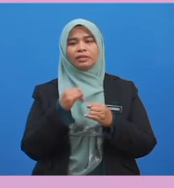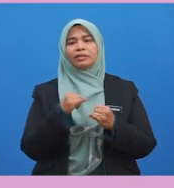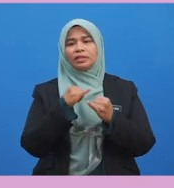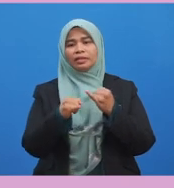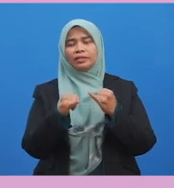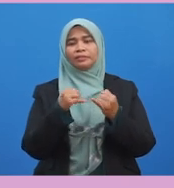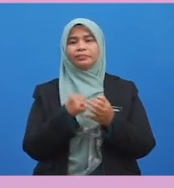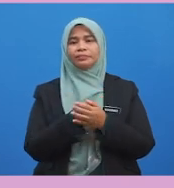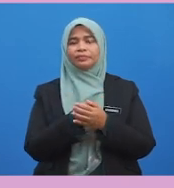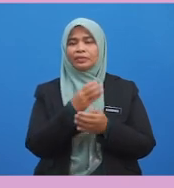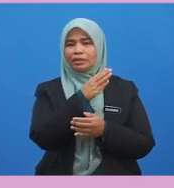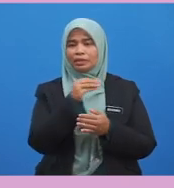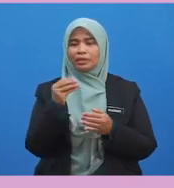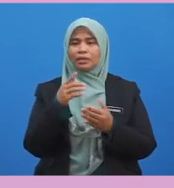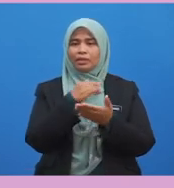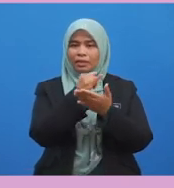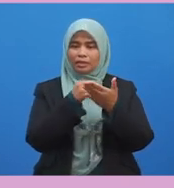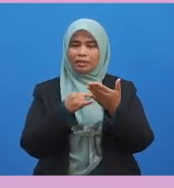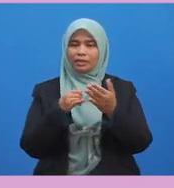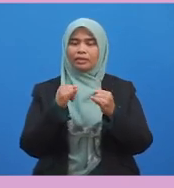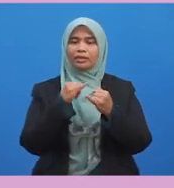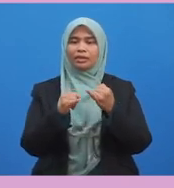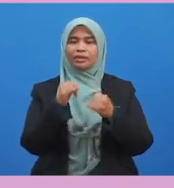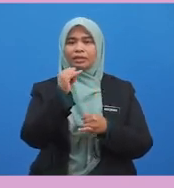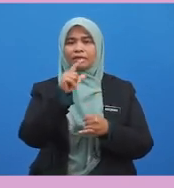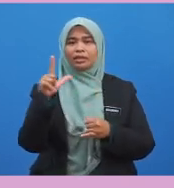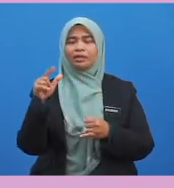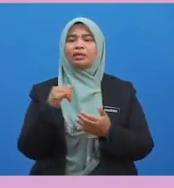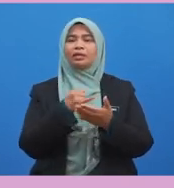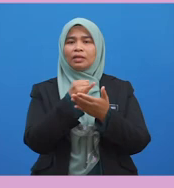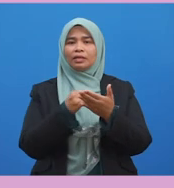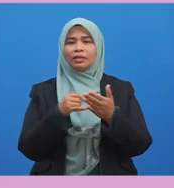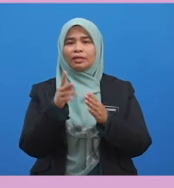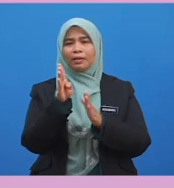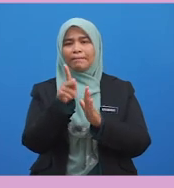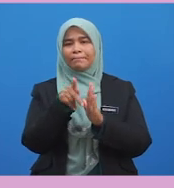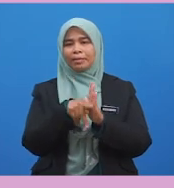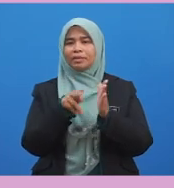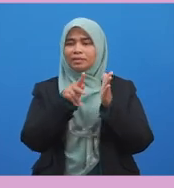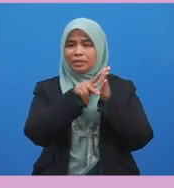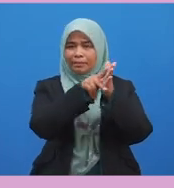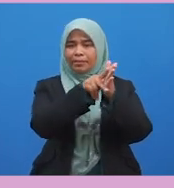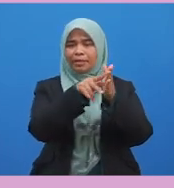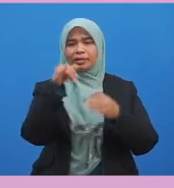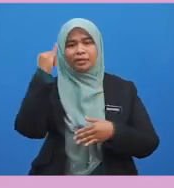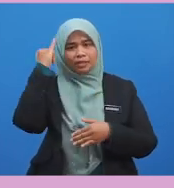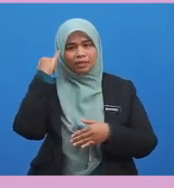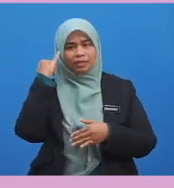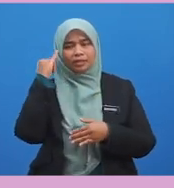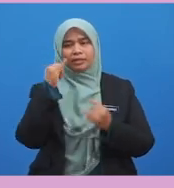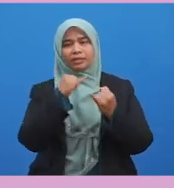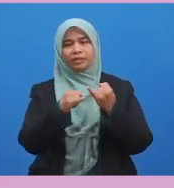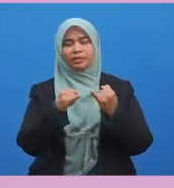Dan lakaran terakhir ialah lakaran persembahan idea akhir.